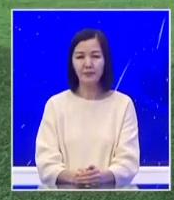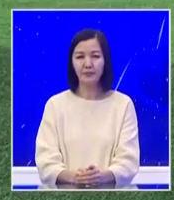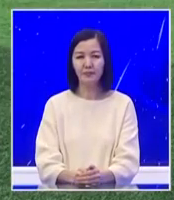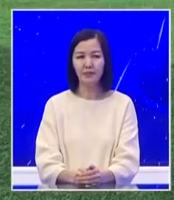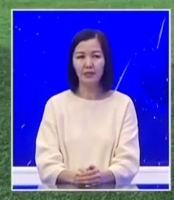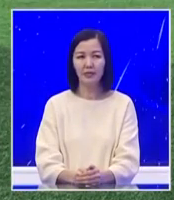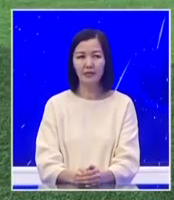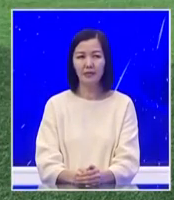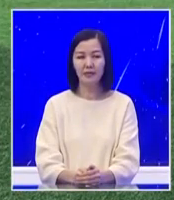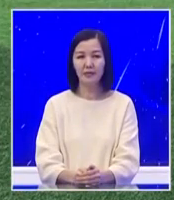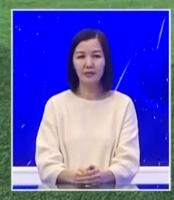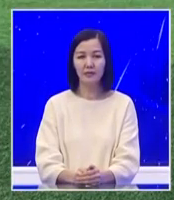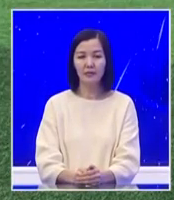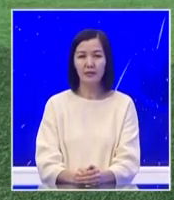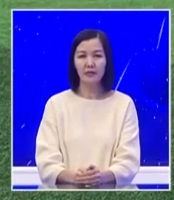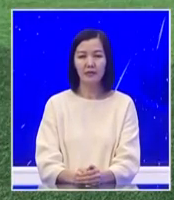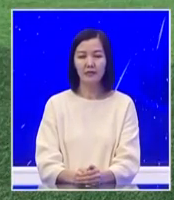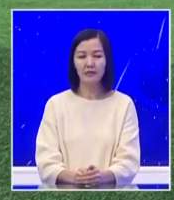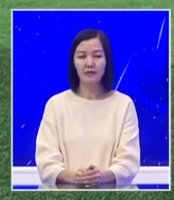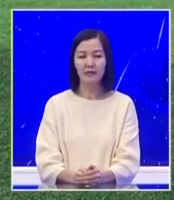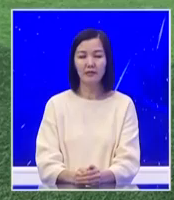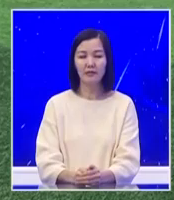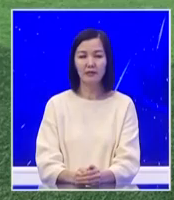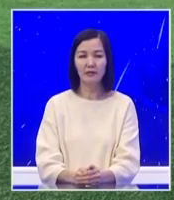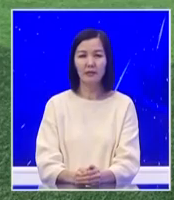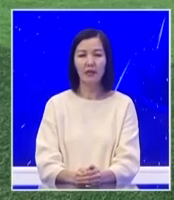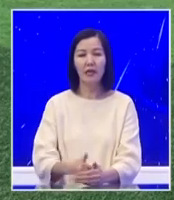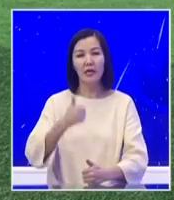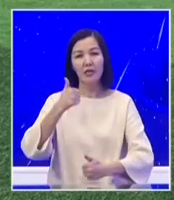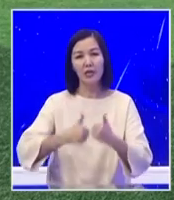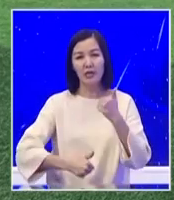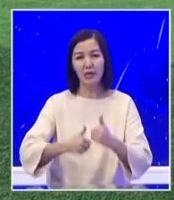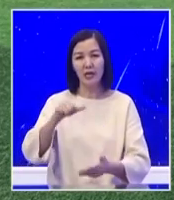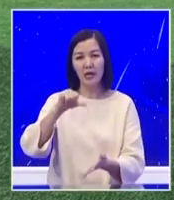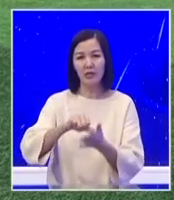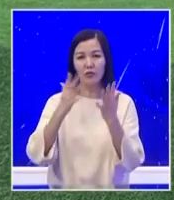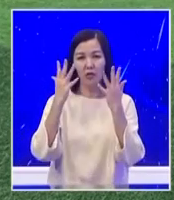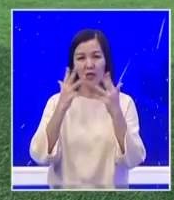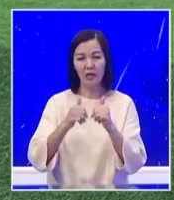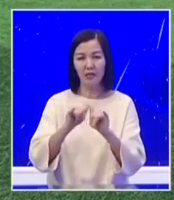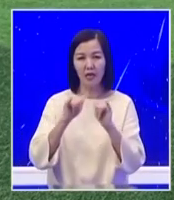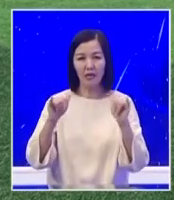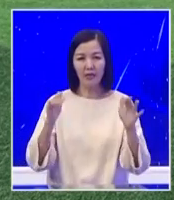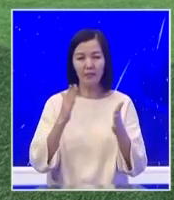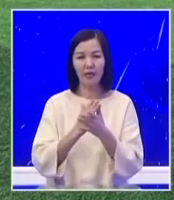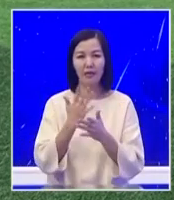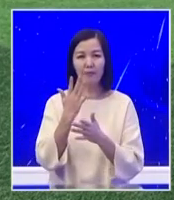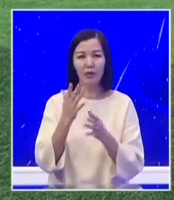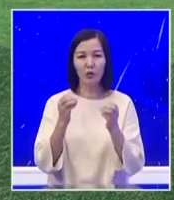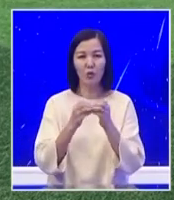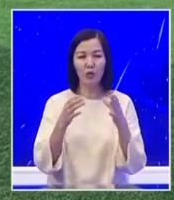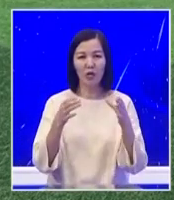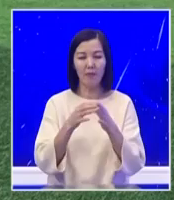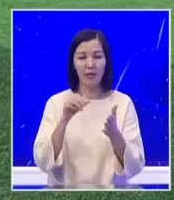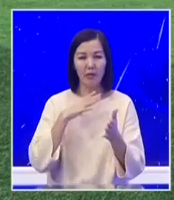В духе патриотизма к нашей стране. Турнирге қатысушылар саны жылдан жылға артып келеді. Бастапқыда 5-10 команда